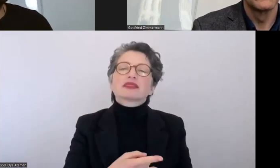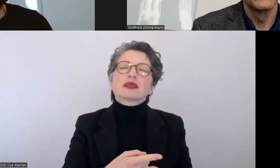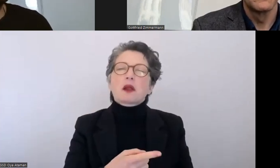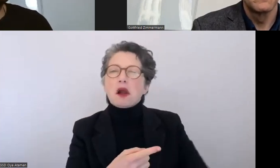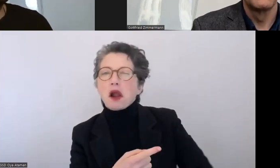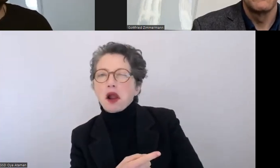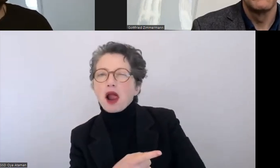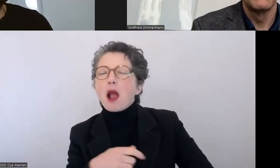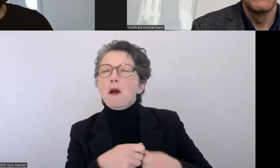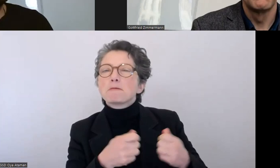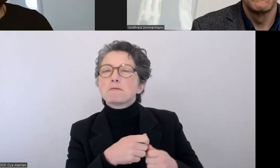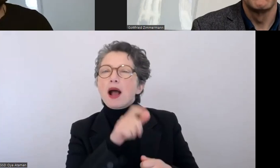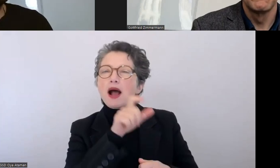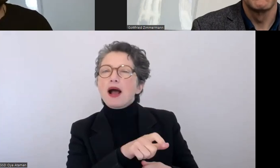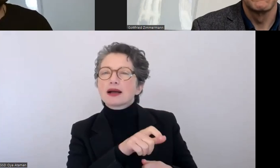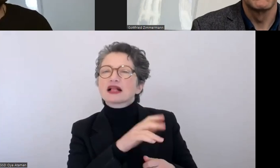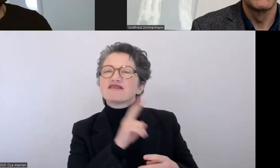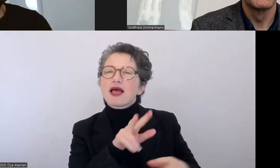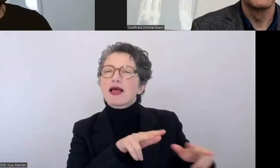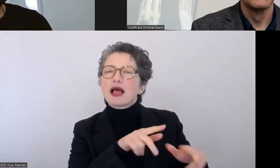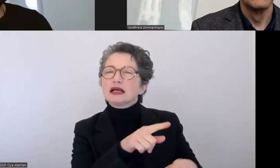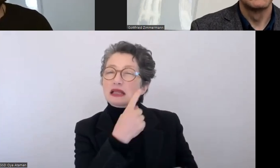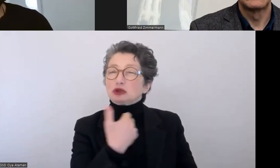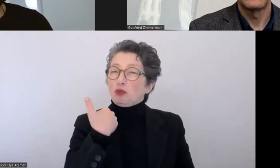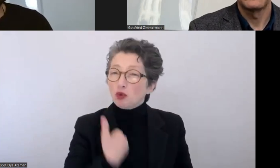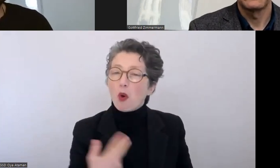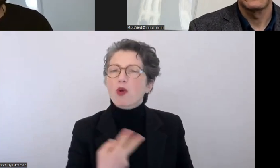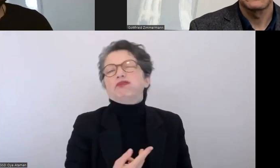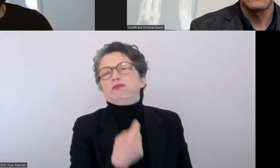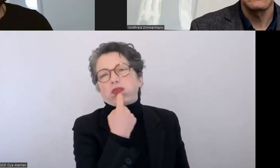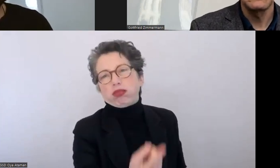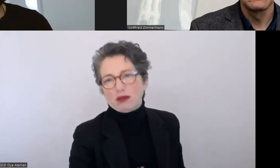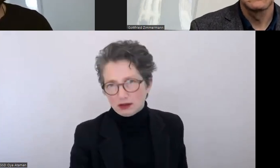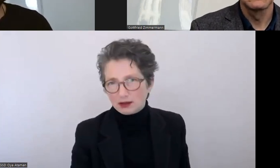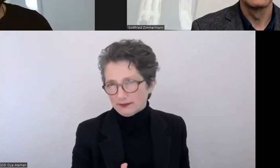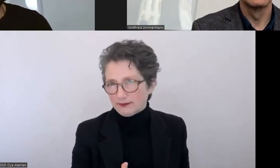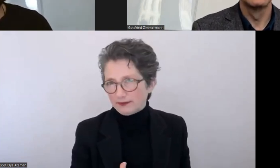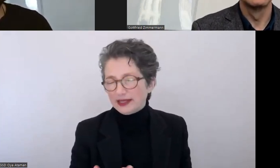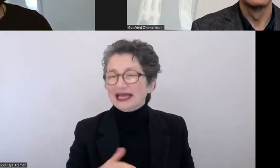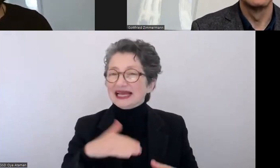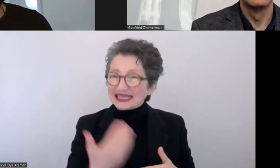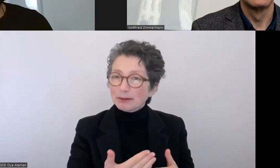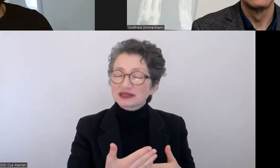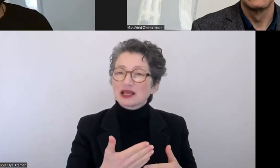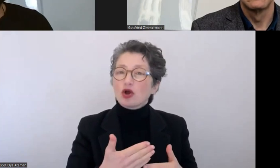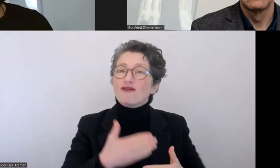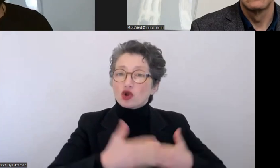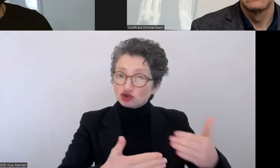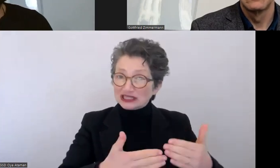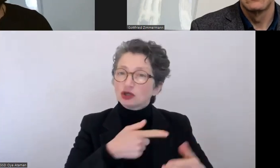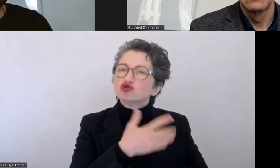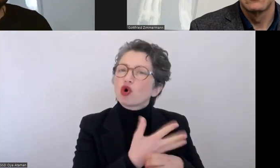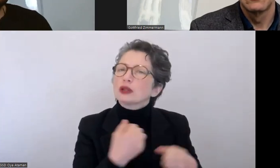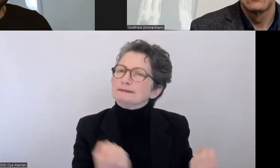die einzelnen Marktteilnehmer dann auch die Seite besser zu machen. Gibt es Fortschritte und gibt es auch ein Konzept dafür? Und wenn das da ist,